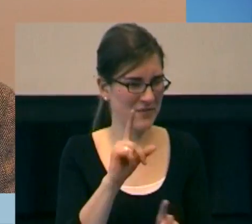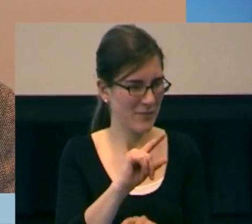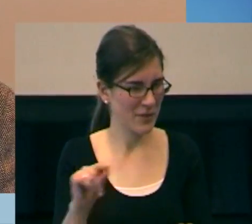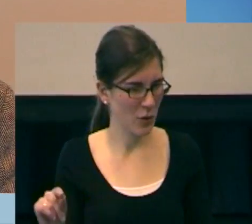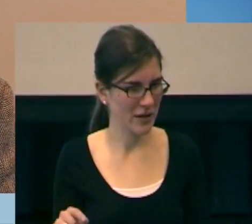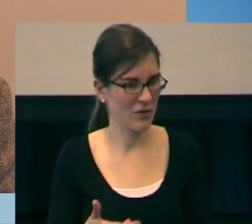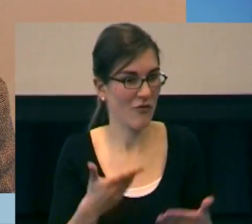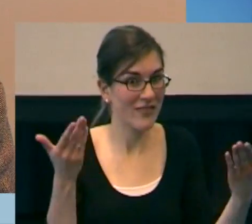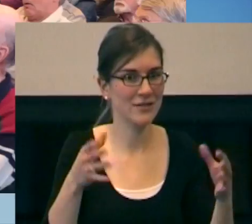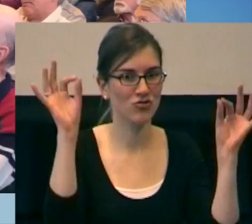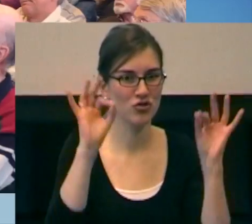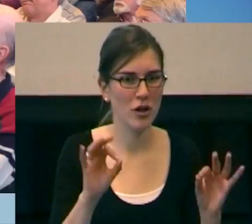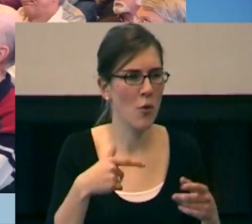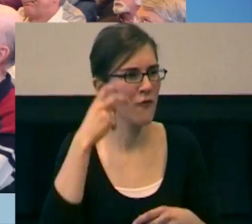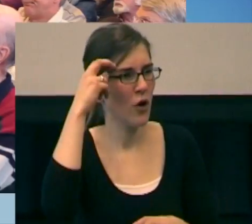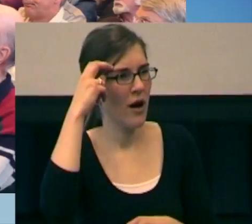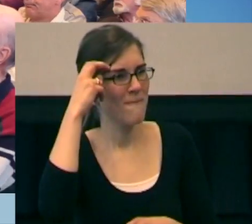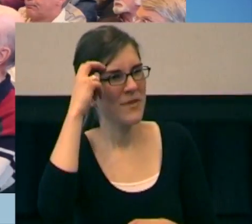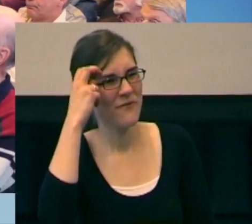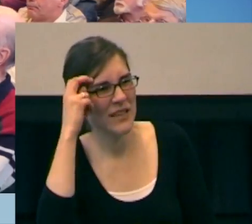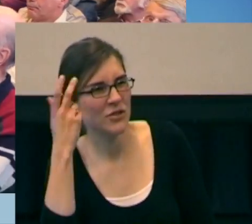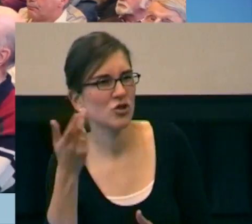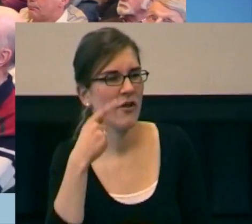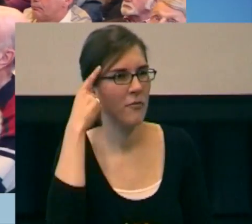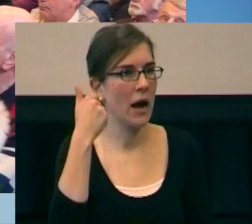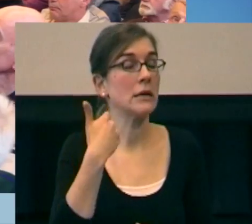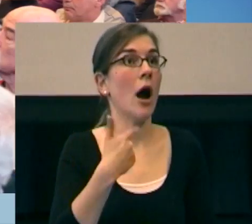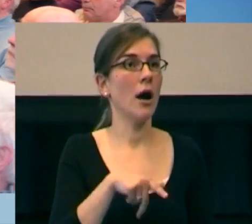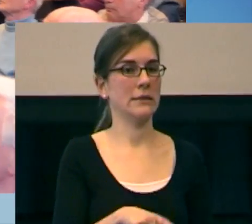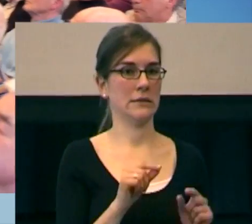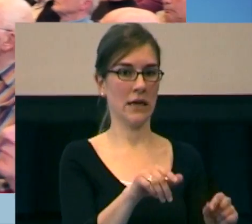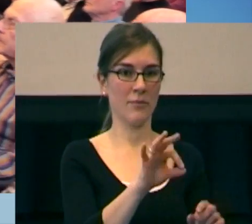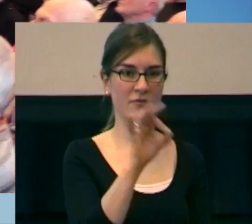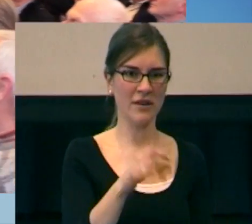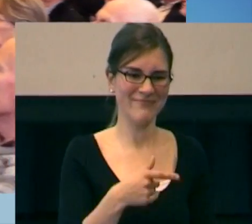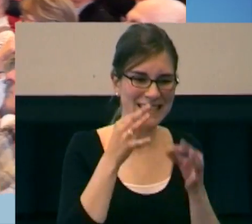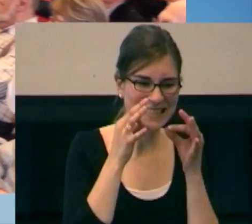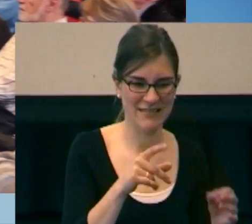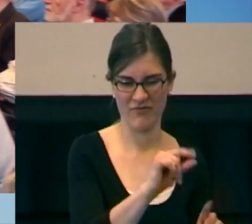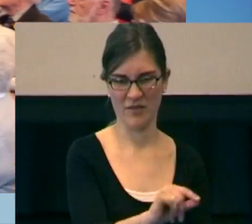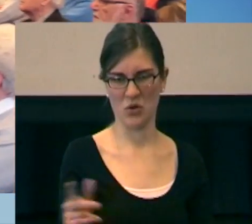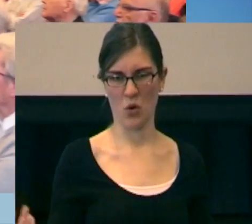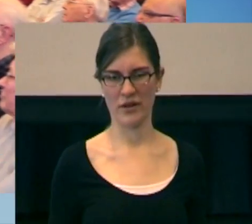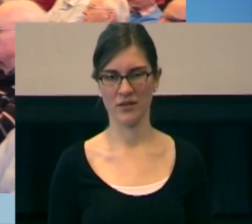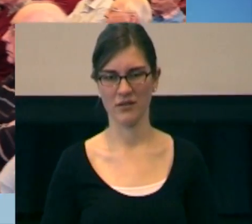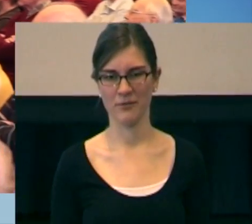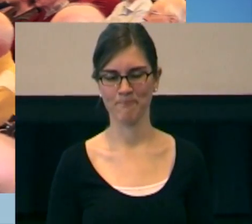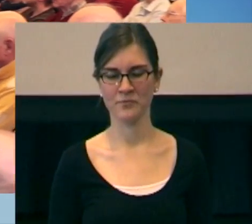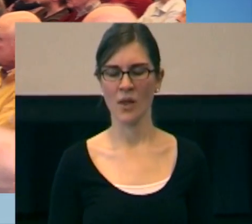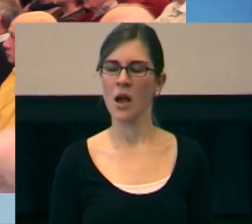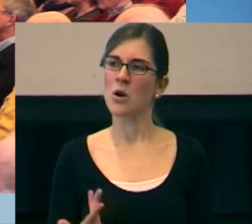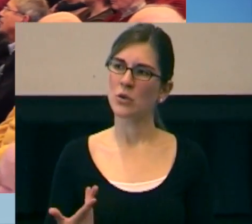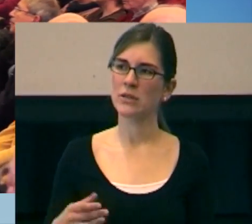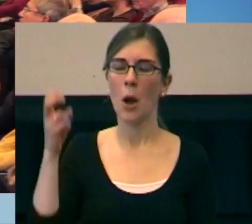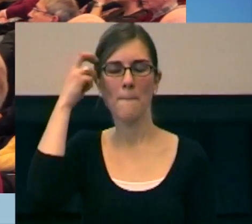was ist das, was ein Wissenschaftler meint, wenn er sagt, ich habe Krebs gefunden. Und Sie haben eben auch schon vom Professor Volkner